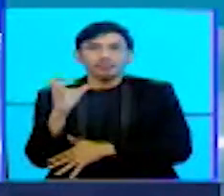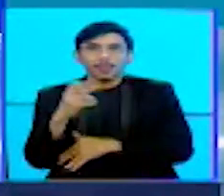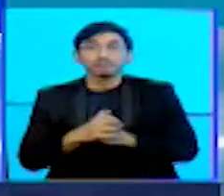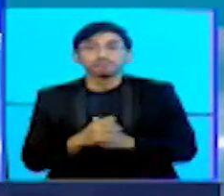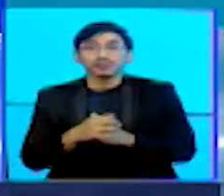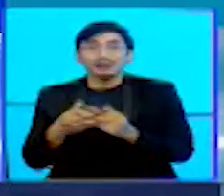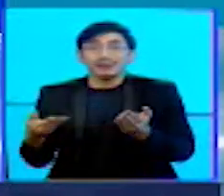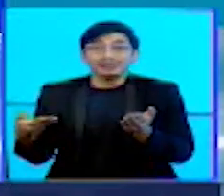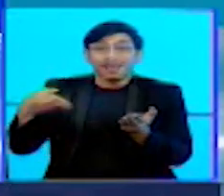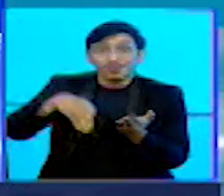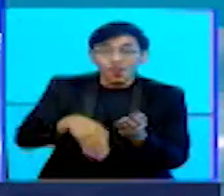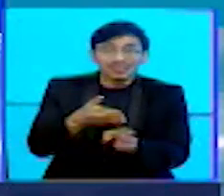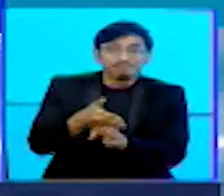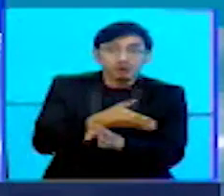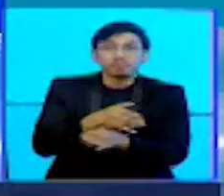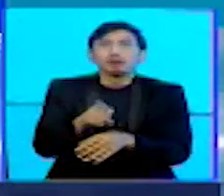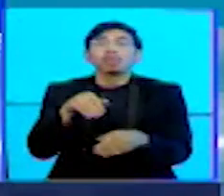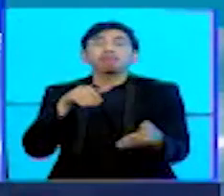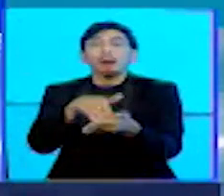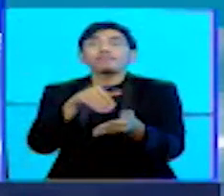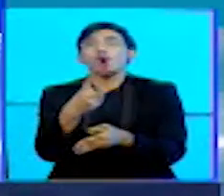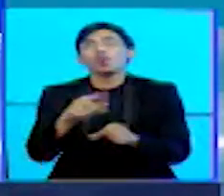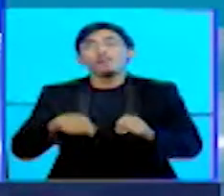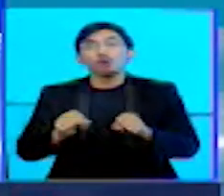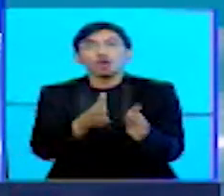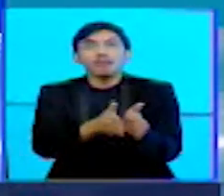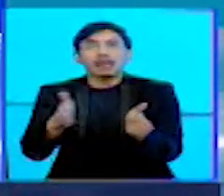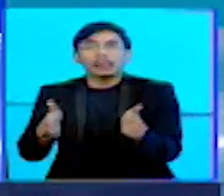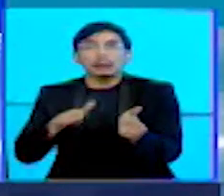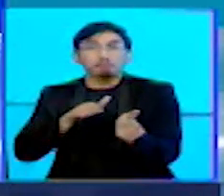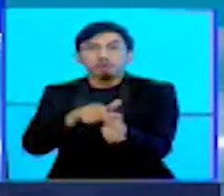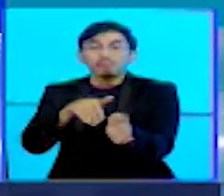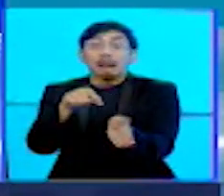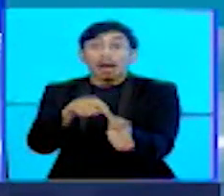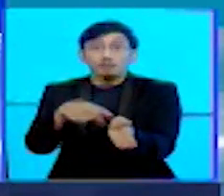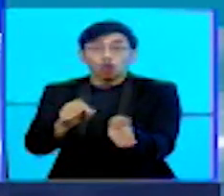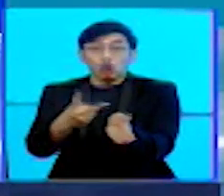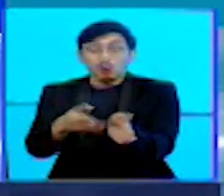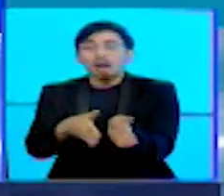terjatuh ke laut, truk menabrak dua sepeda motor yang terparkir. Kedua motor juga ikut tenggelam.